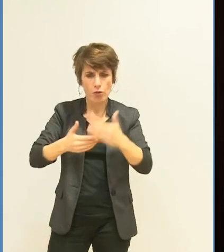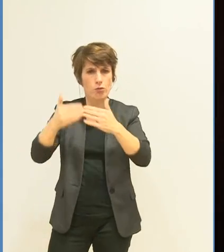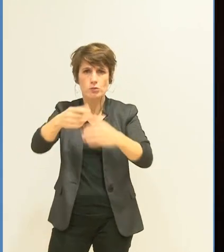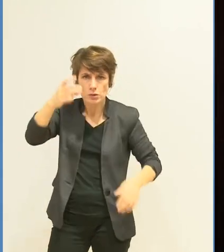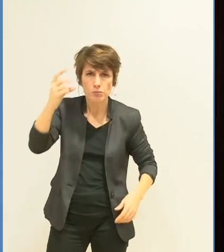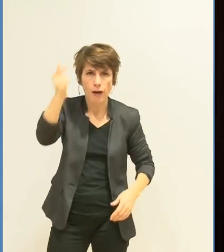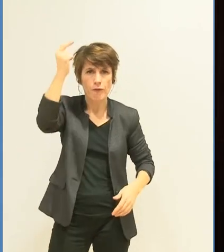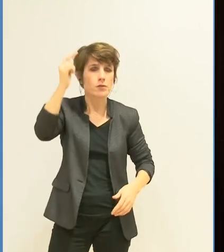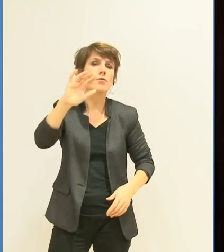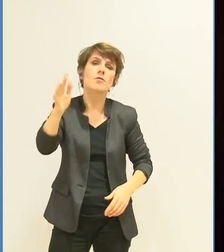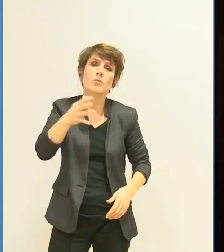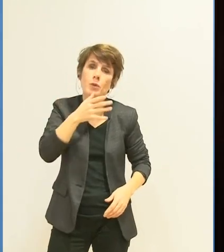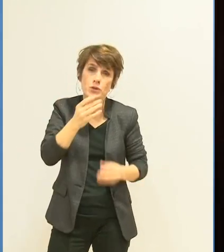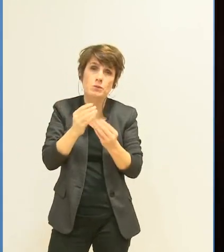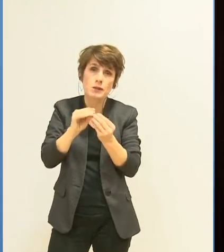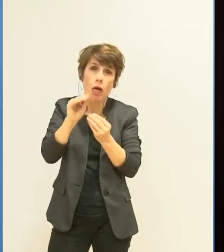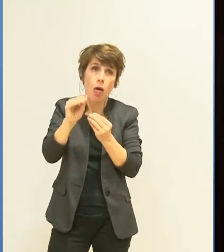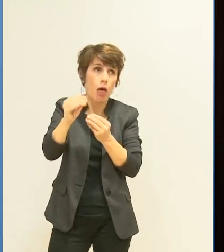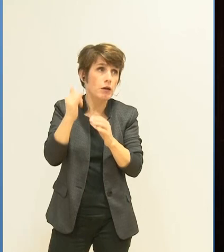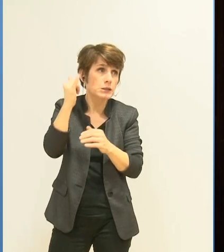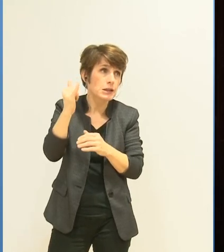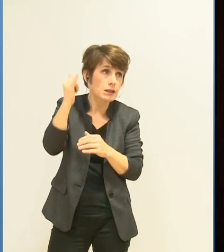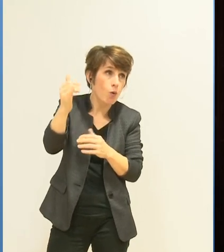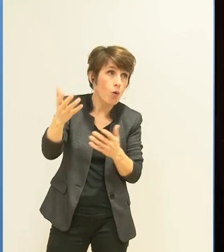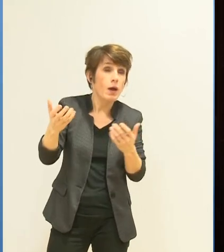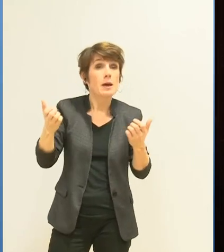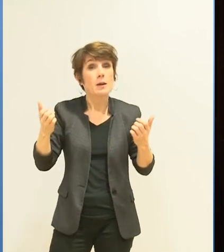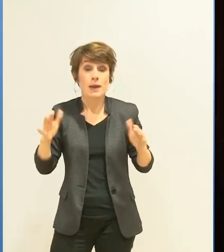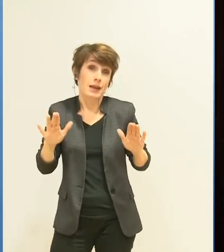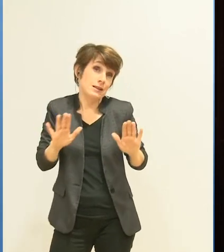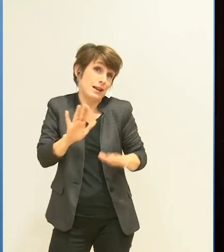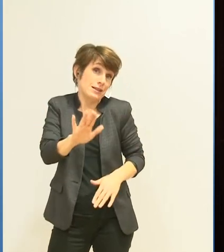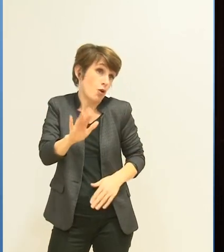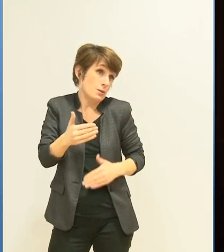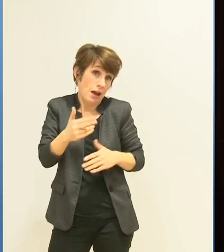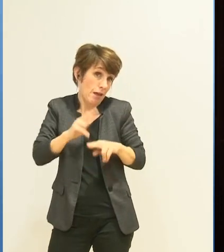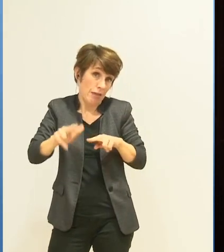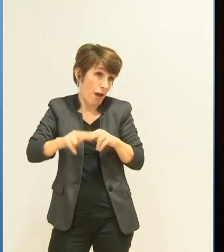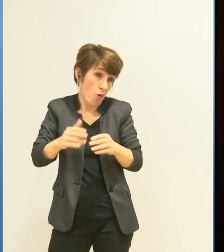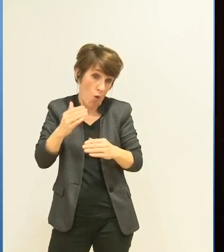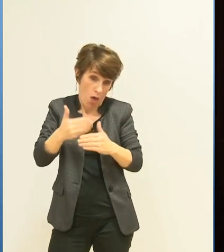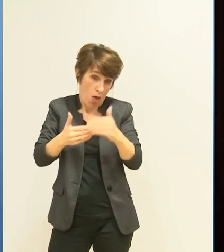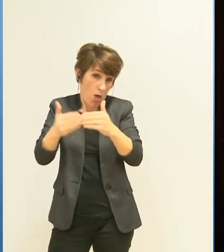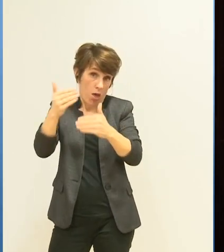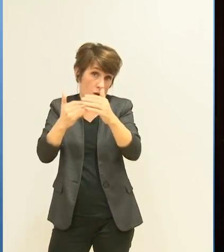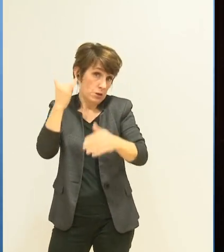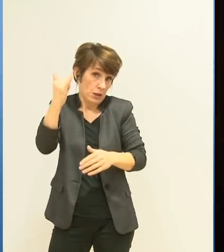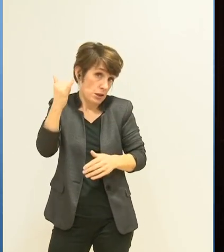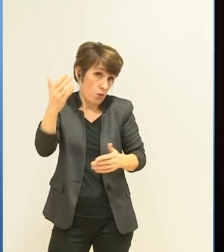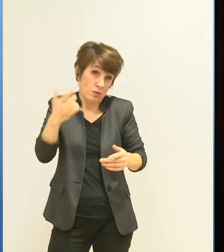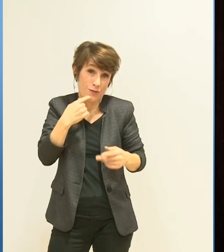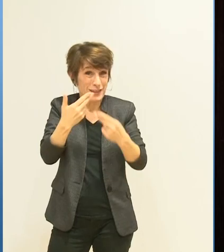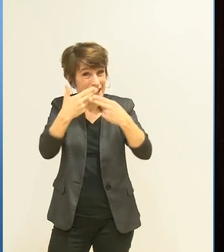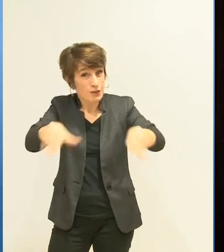délicat pour vous d'en inaugurer vraiment des nouvelles dans votre mandat mais c'est la loi du genre sache peux pas vous le reprocher par contre